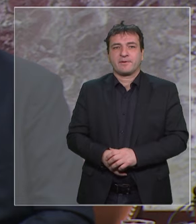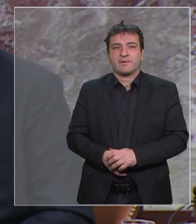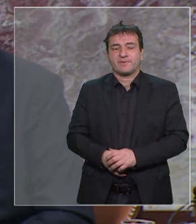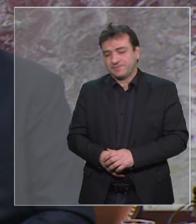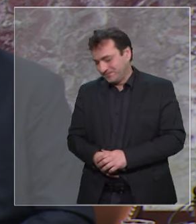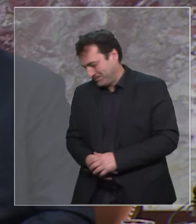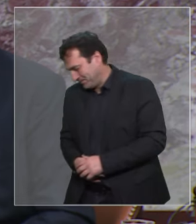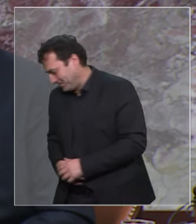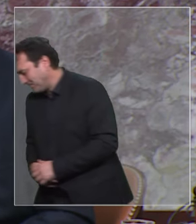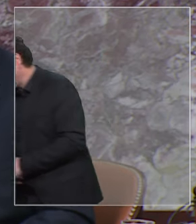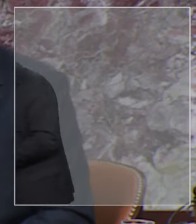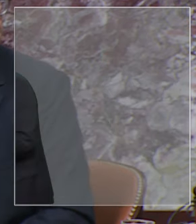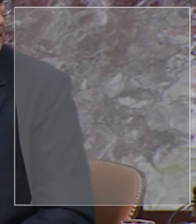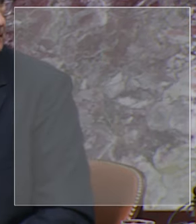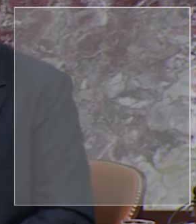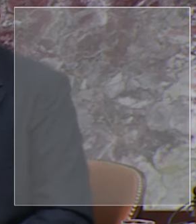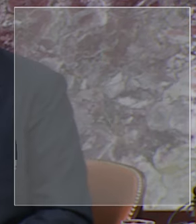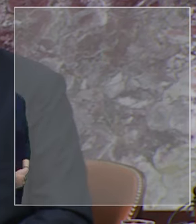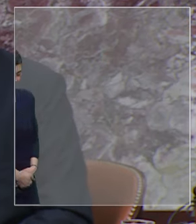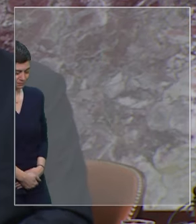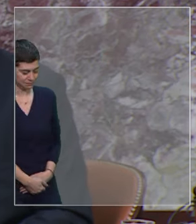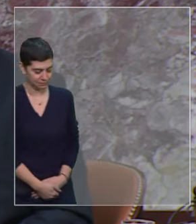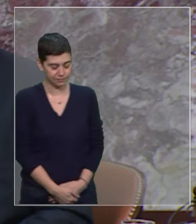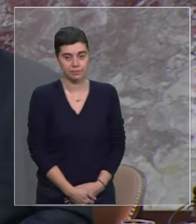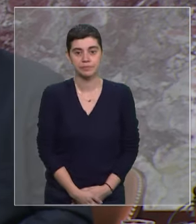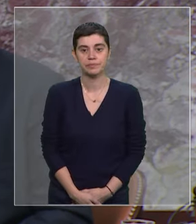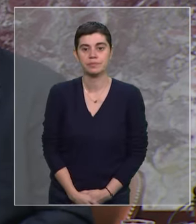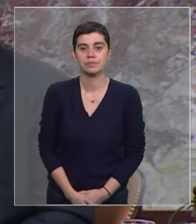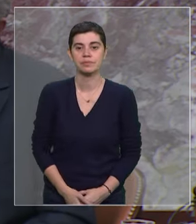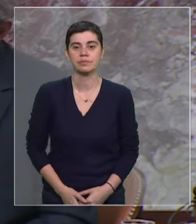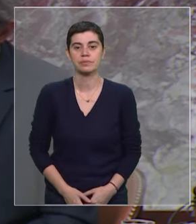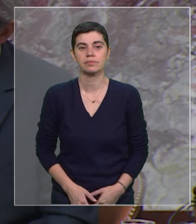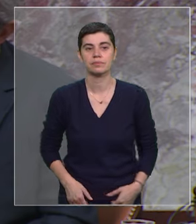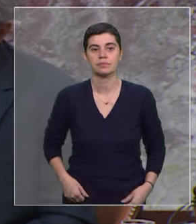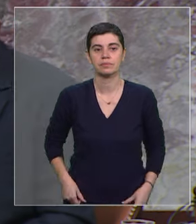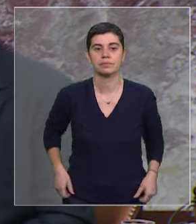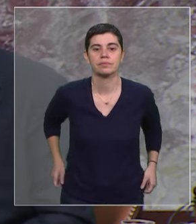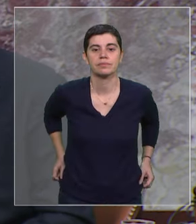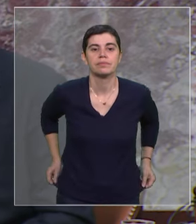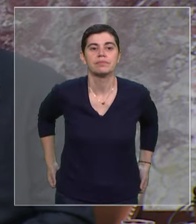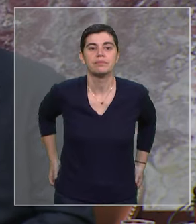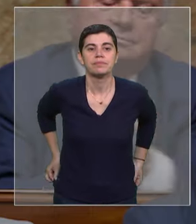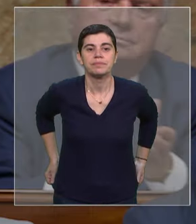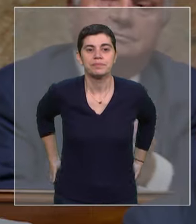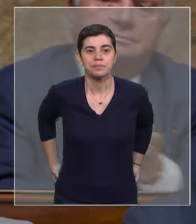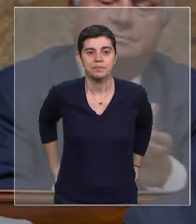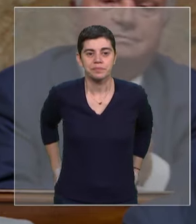La parole... Un peu de silence. La parole est à monsieur Paul-André Colombani pour le groupe